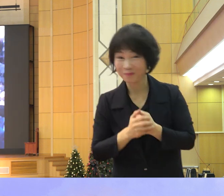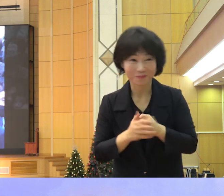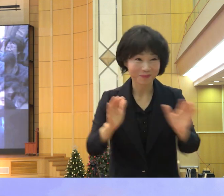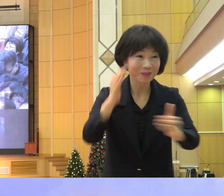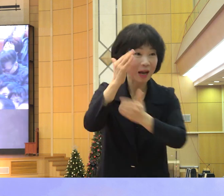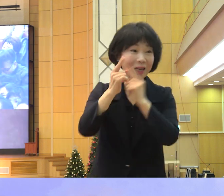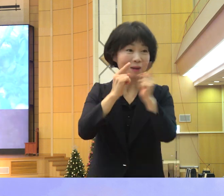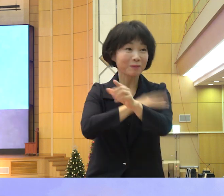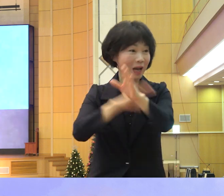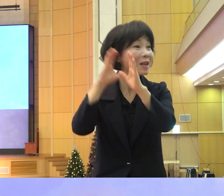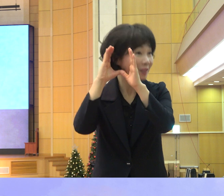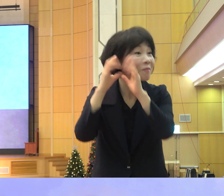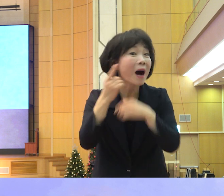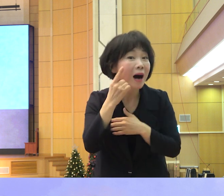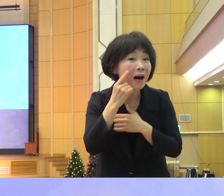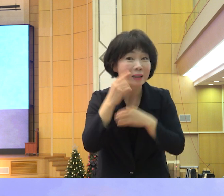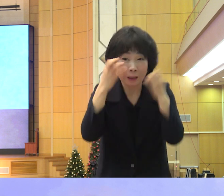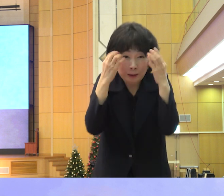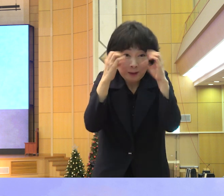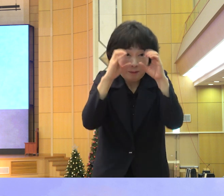하나님 말씀 볼까요?